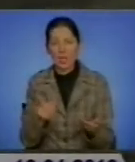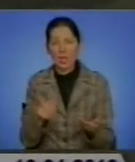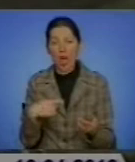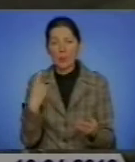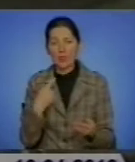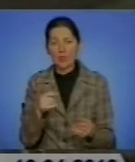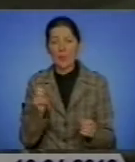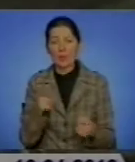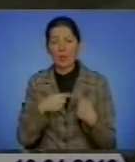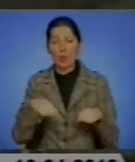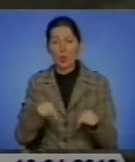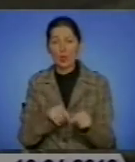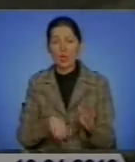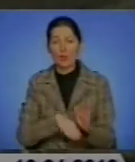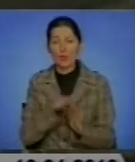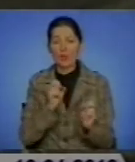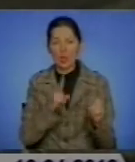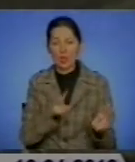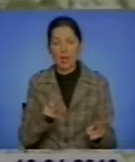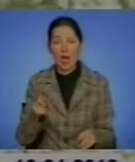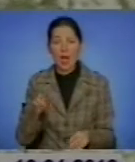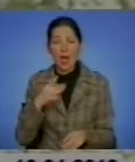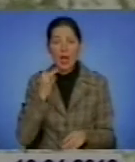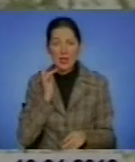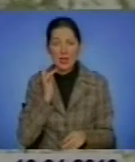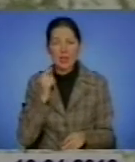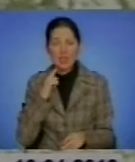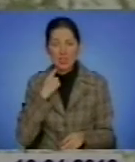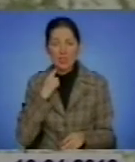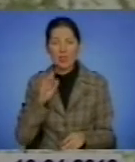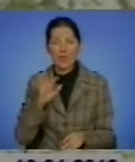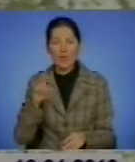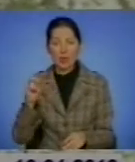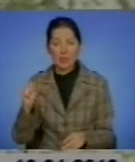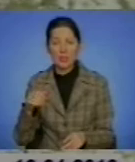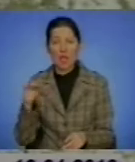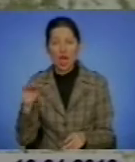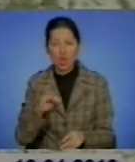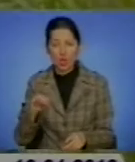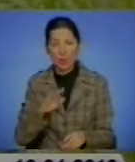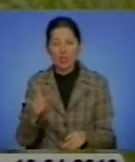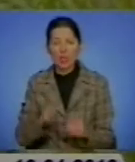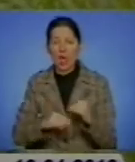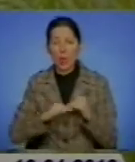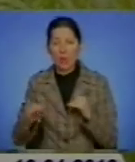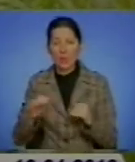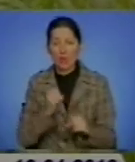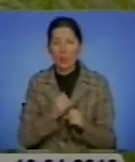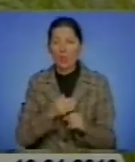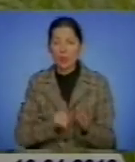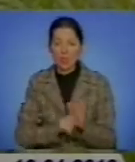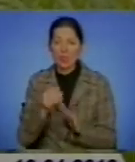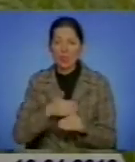підвищеного ризику, таким як Рівненська, Волинська, Вінницька, Житомирська, де польові роботи почалися пізніше і деякі території підтоплені. Їх